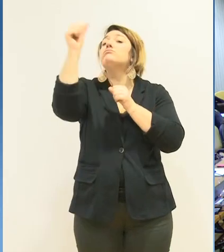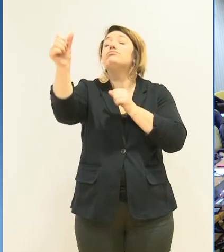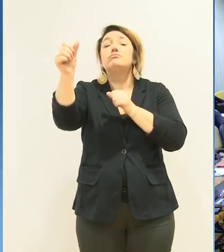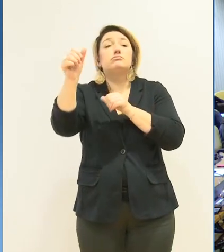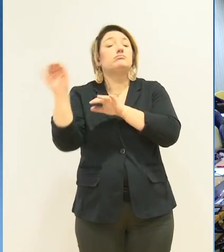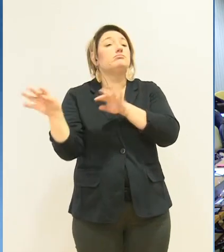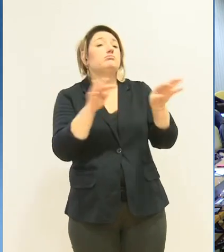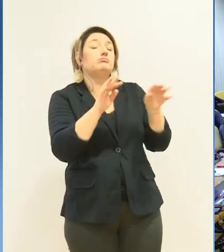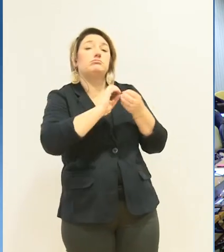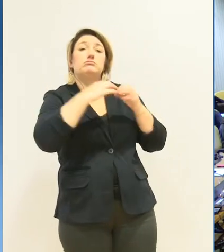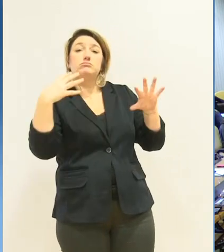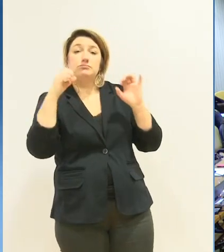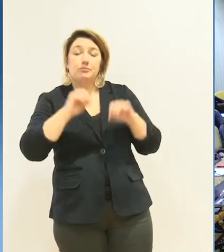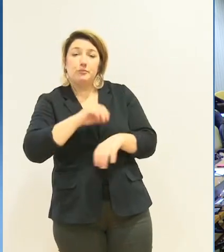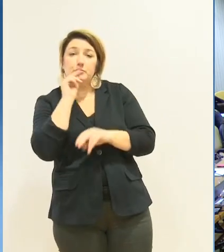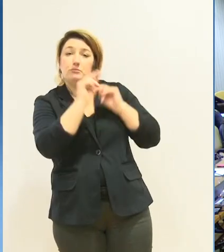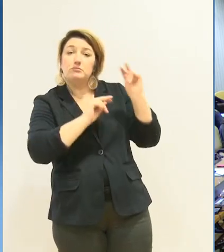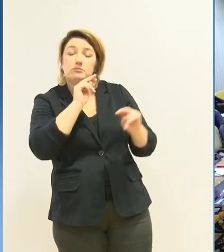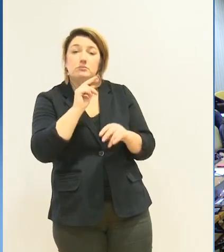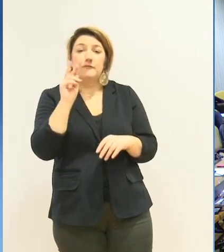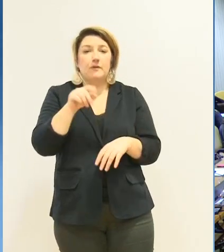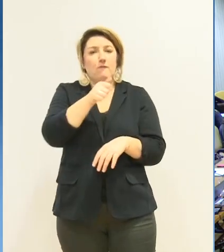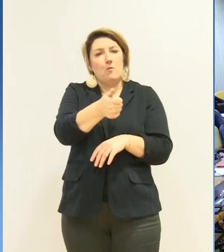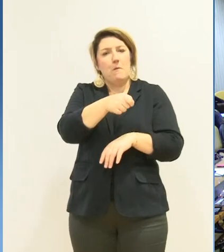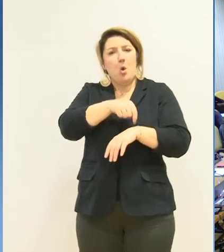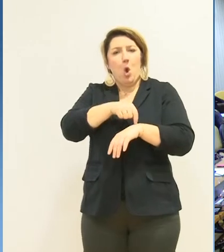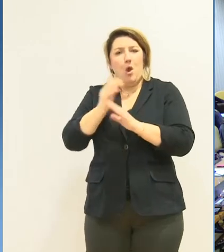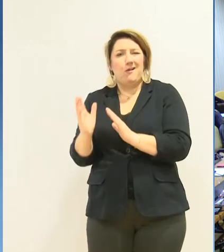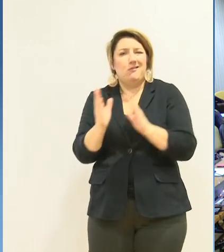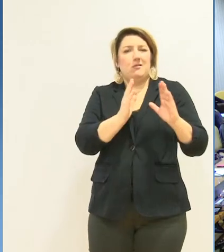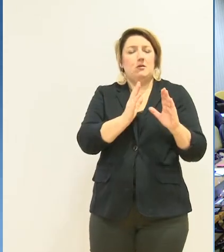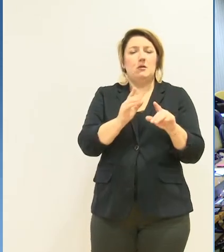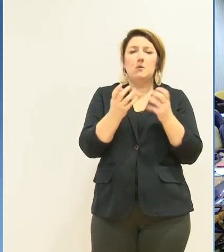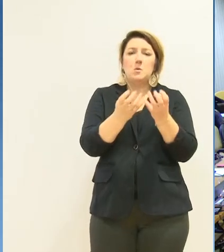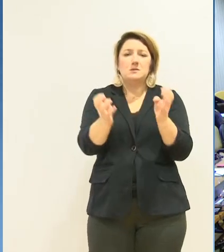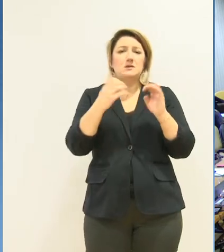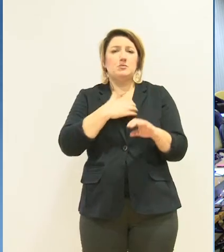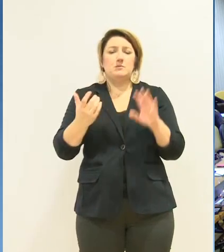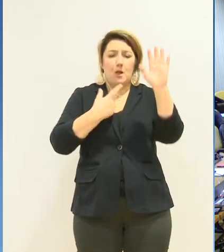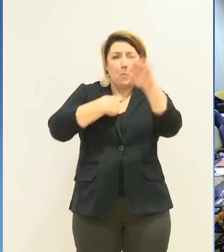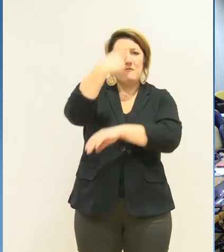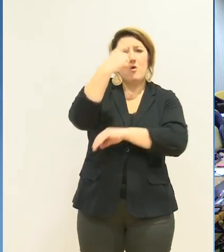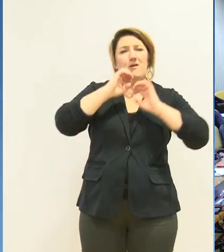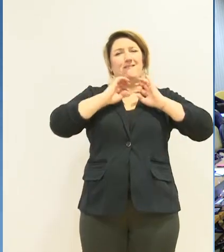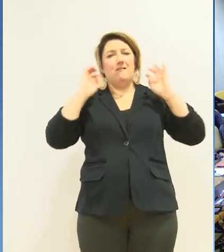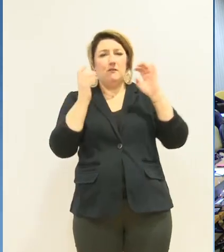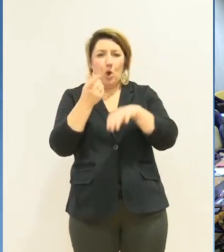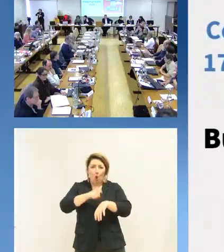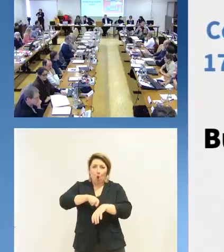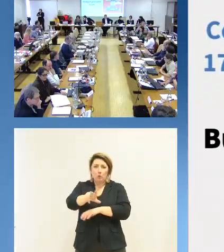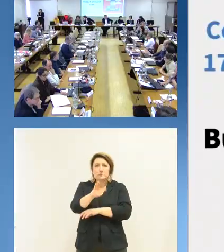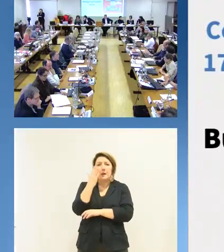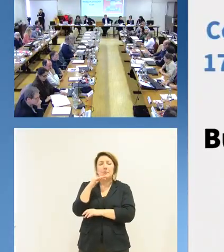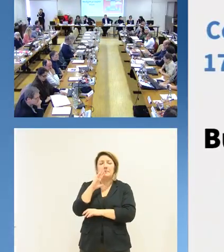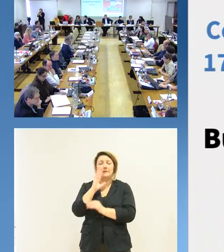avez modifié l'horaire et vous avez convoqué le conseil municipal à 15 heures le résultat c'est que